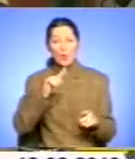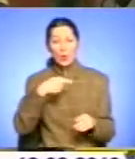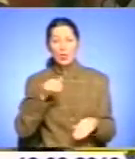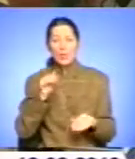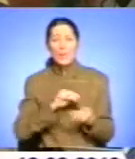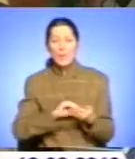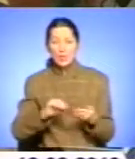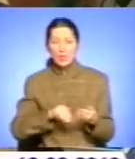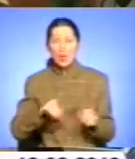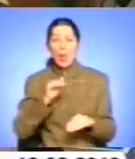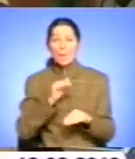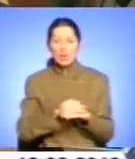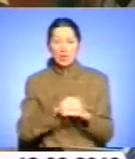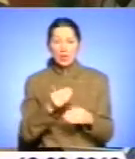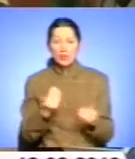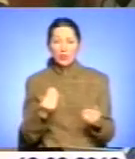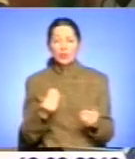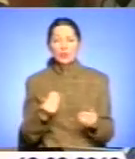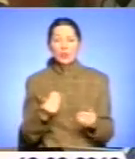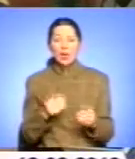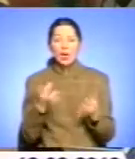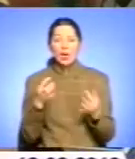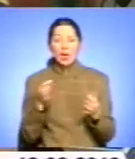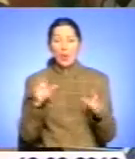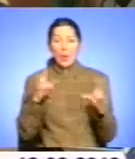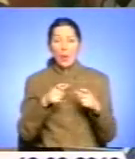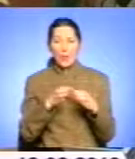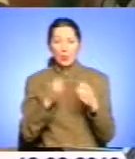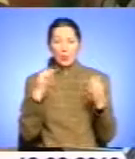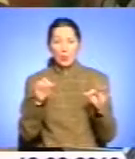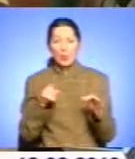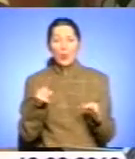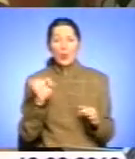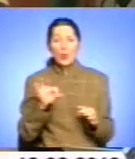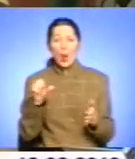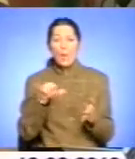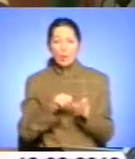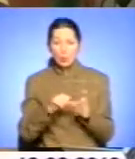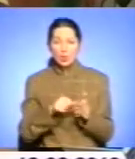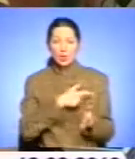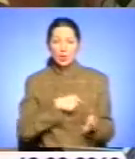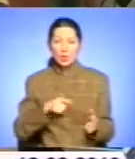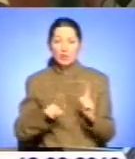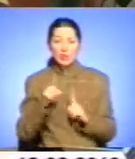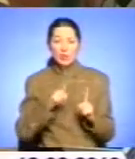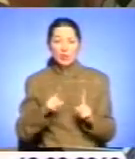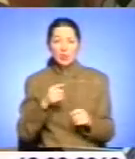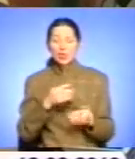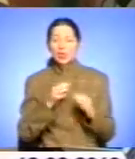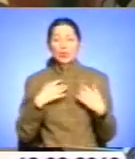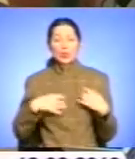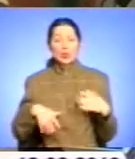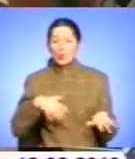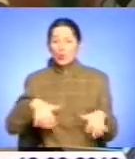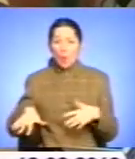від Всеукраїнського об'єднання «Свобода» про присутність депутатів на сесії. Тому що стомився, скажу чесно, пояснювати іншим